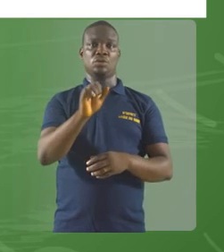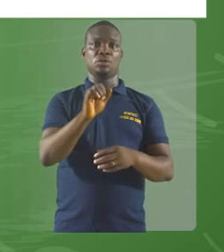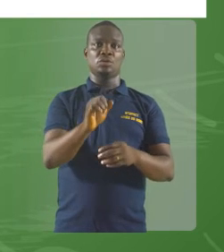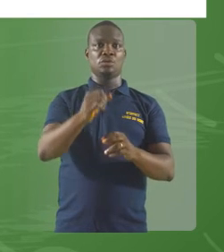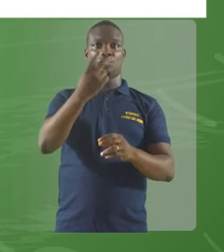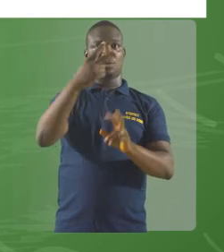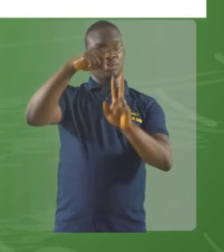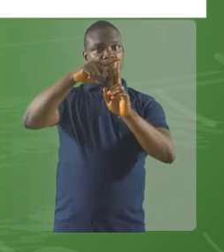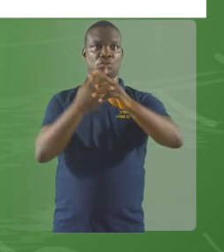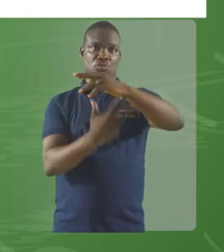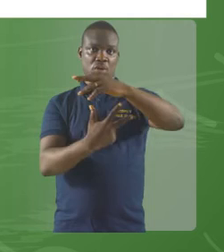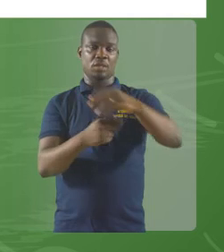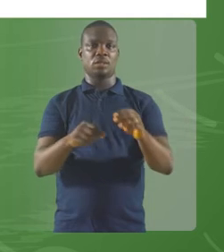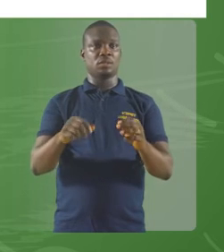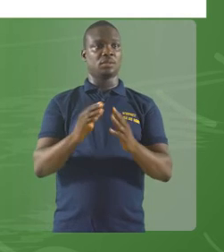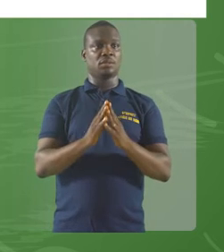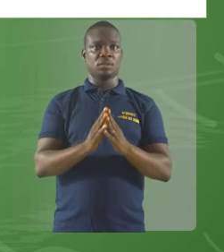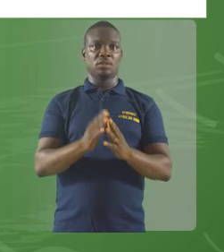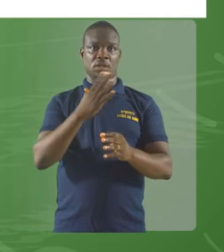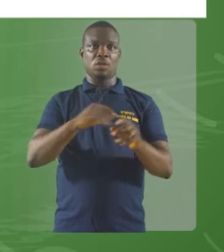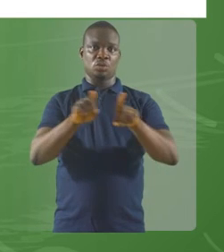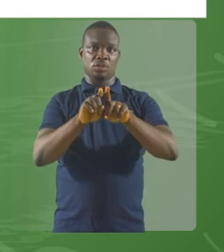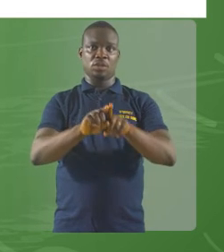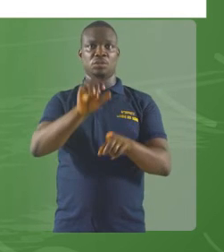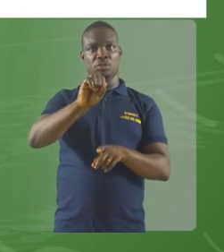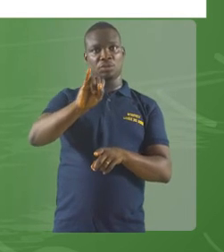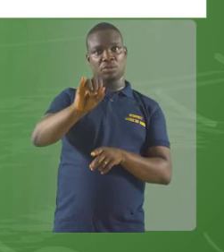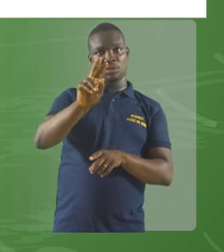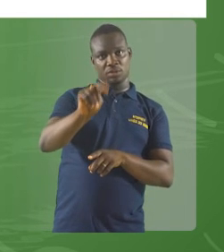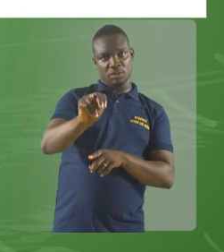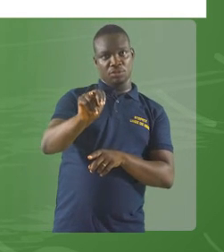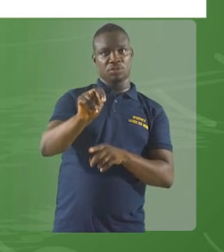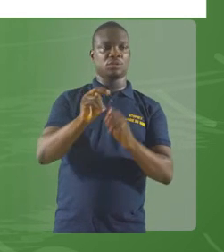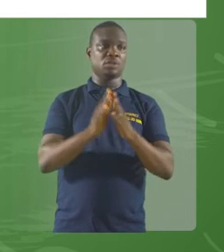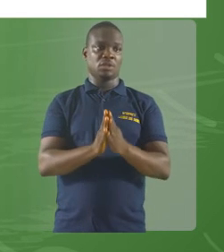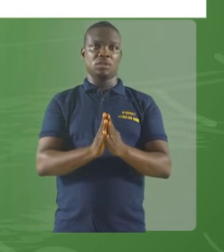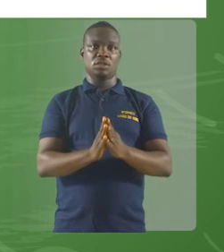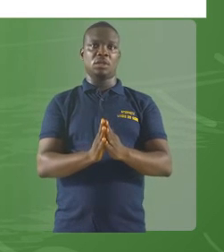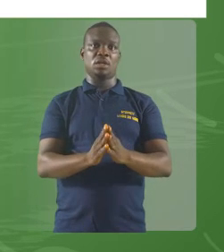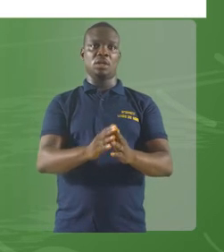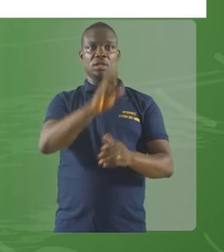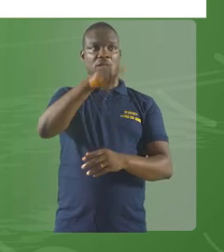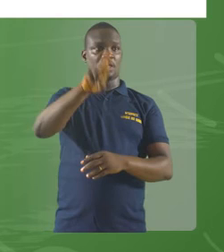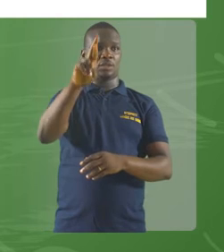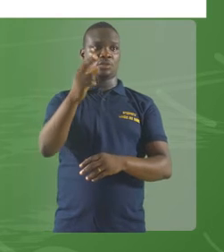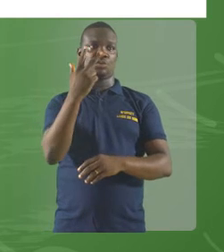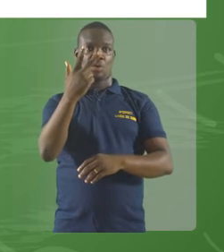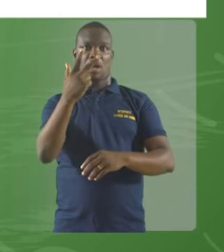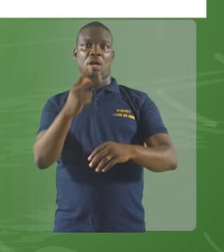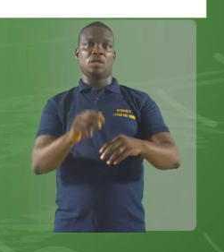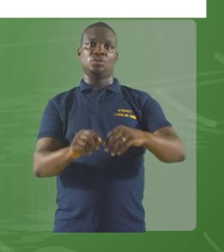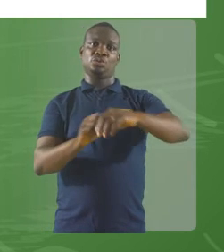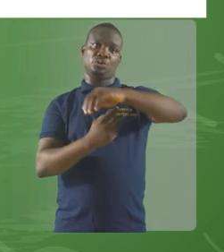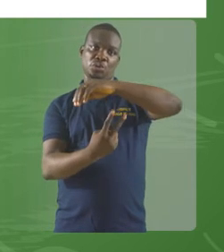qui est moins 1,5. Le sinus de 2π sur 3 qui est racine de 3 sur 2. Et donc